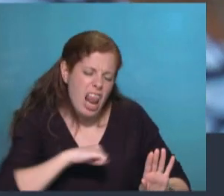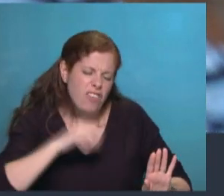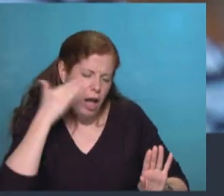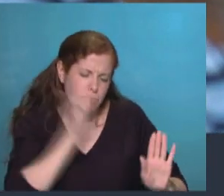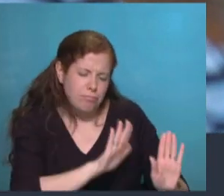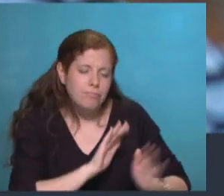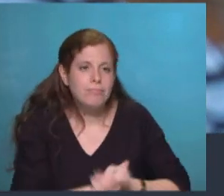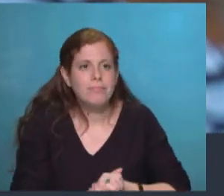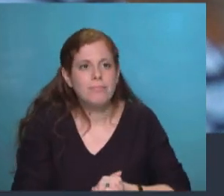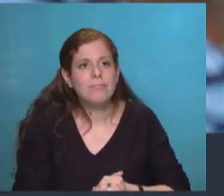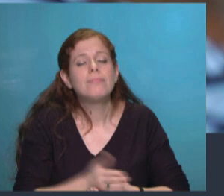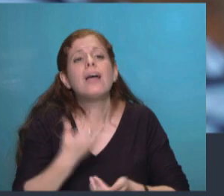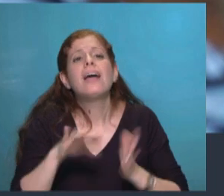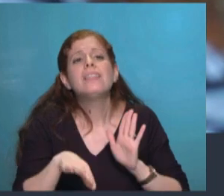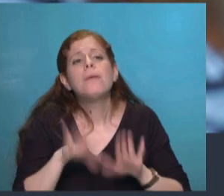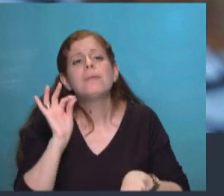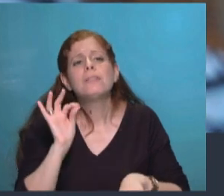מצביעה